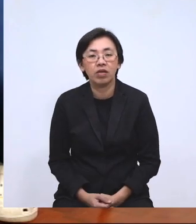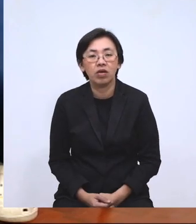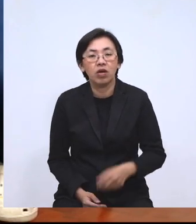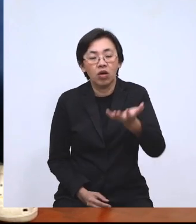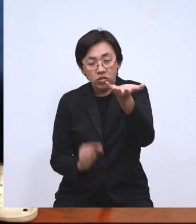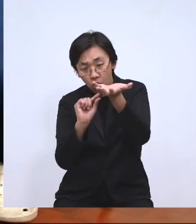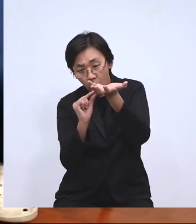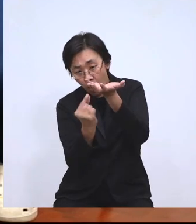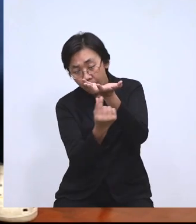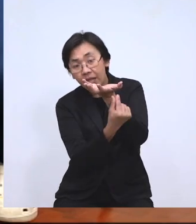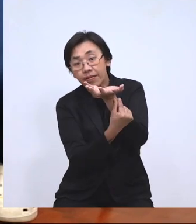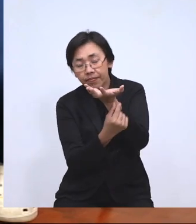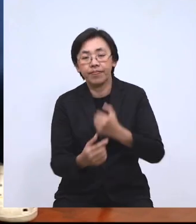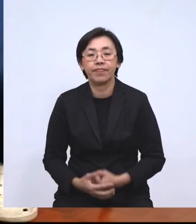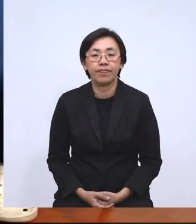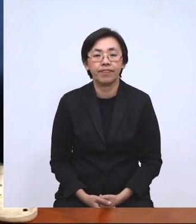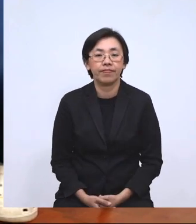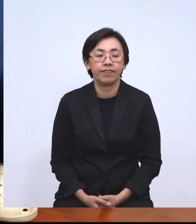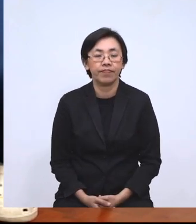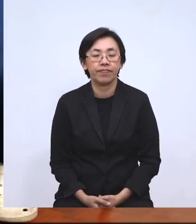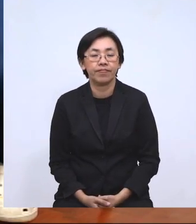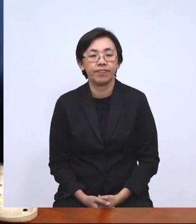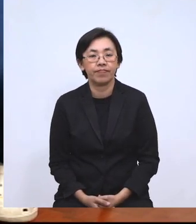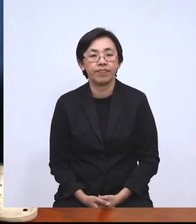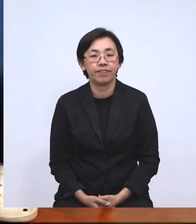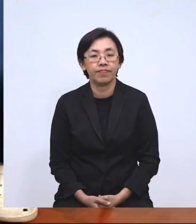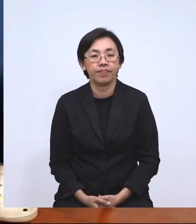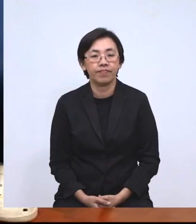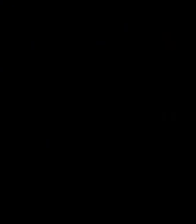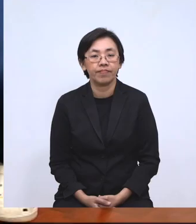องติดขอบ มันจะสูงกว่า อันนี้ขวานติดขอบ